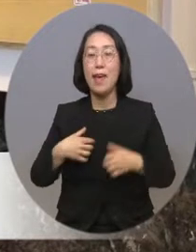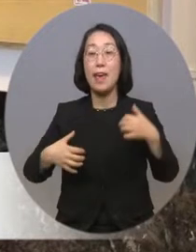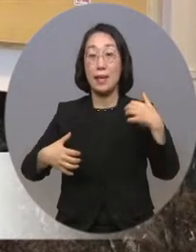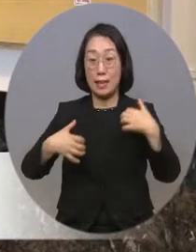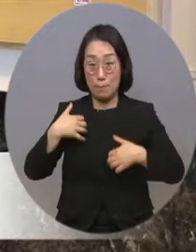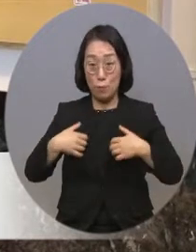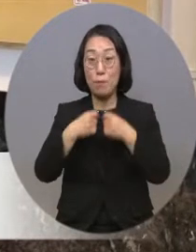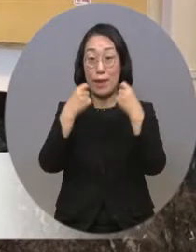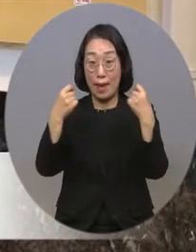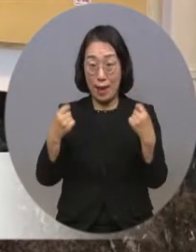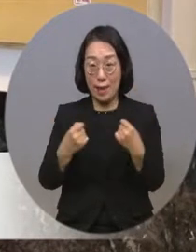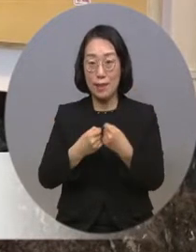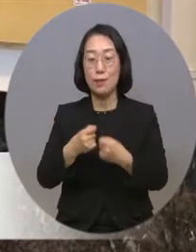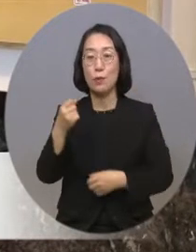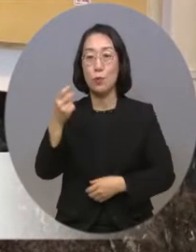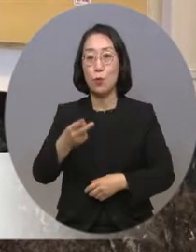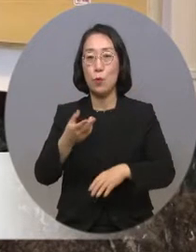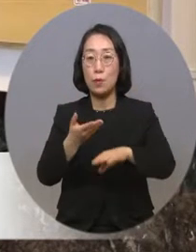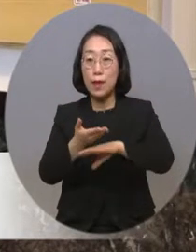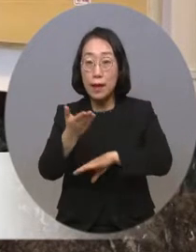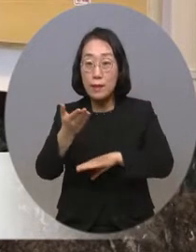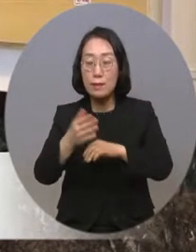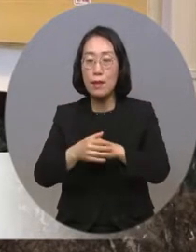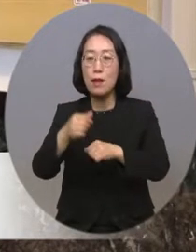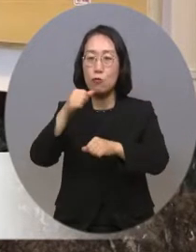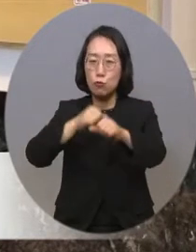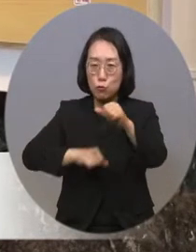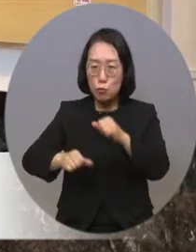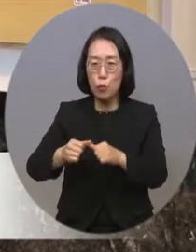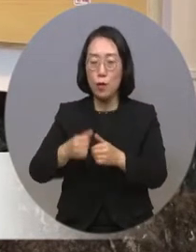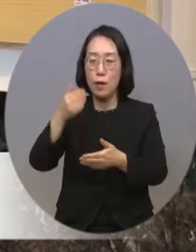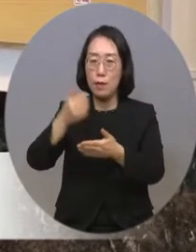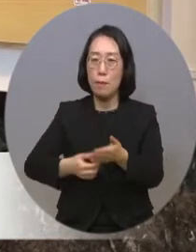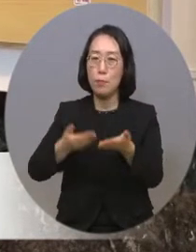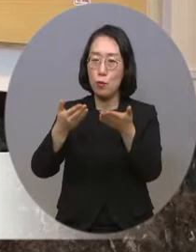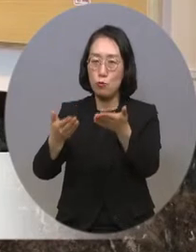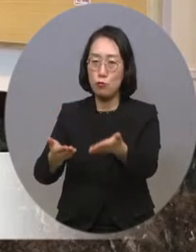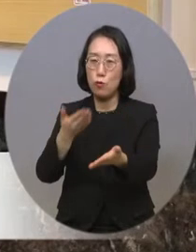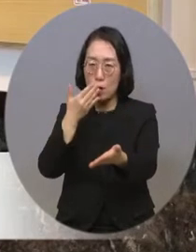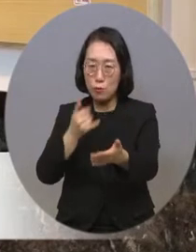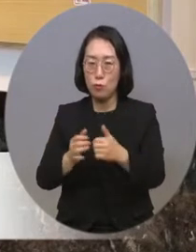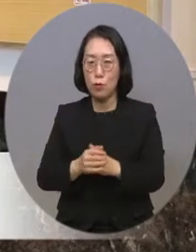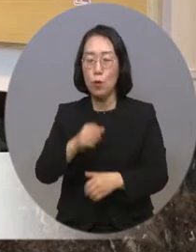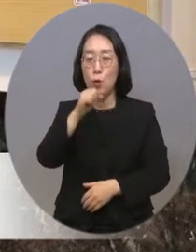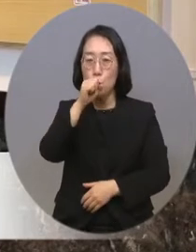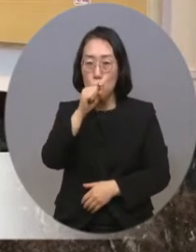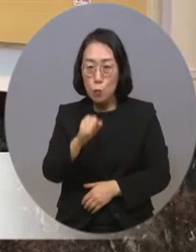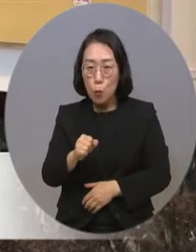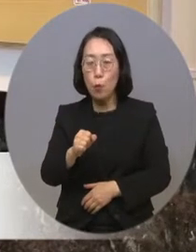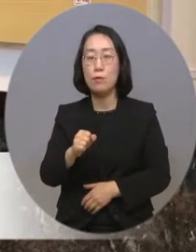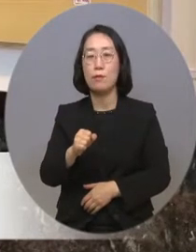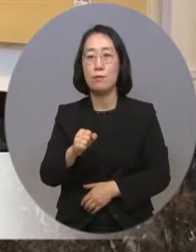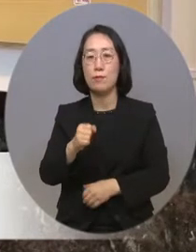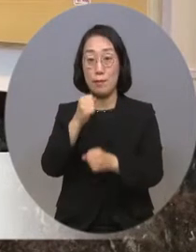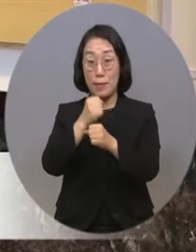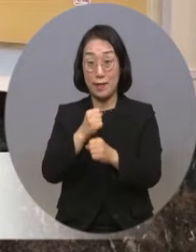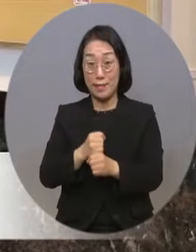있고 또 내가 후세대에 남길 수 있는 하나의 그 좋은 작품을 만들었을